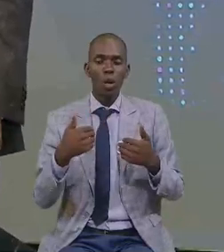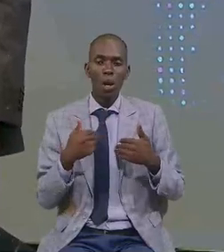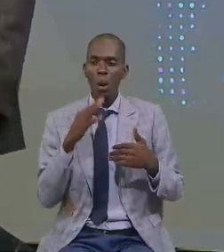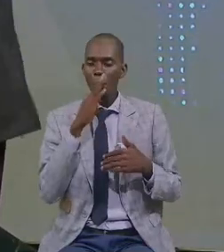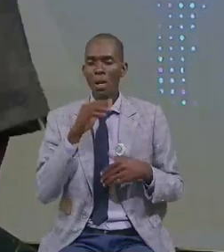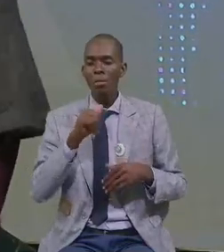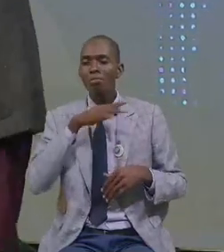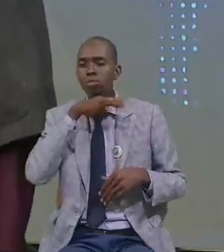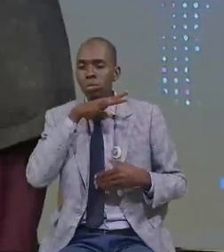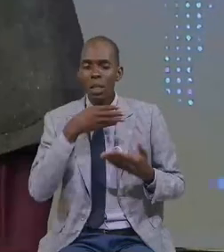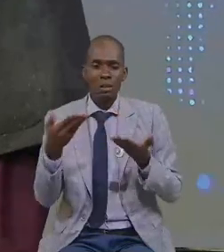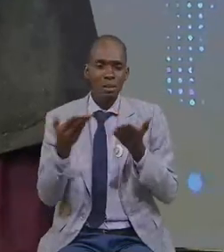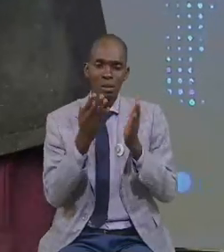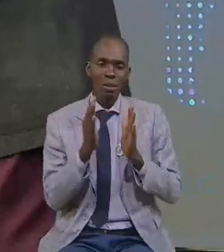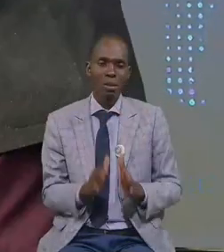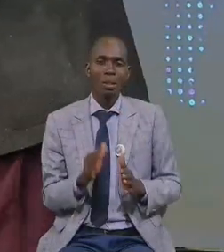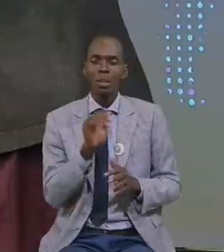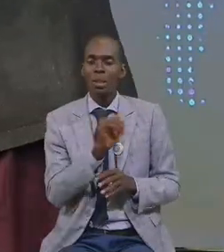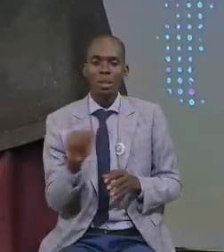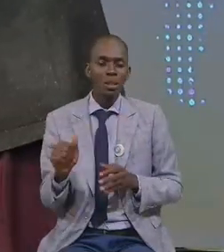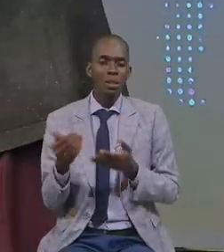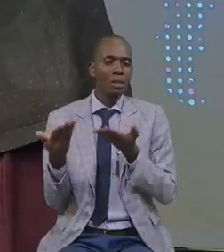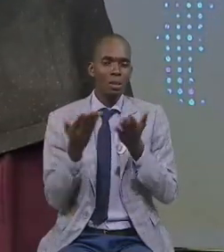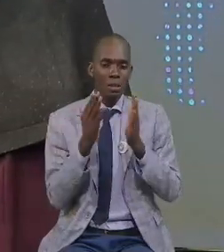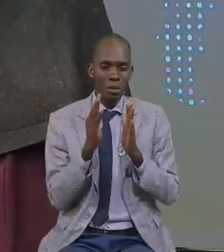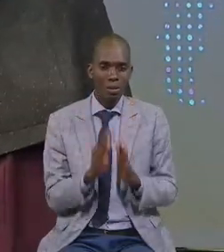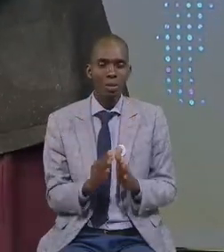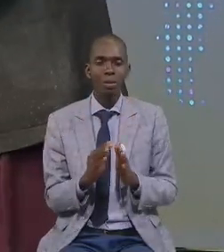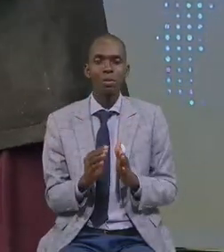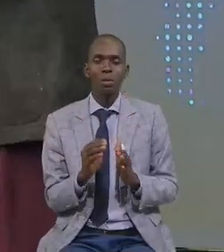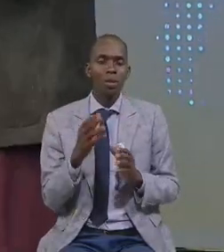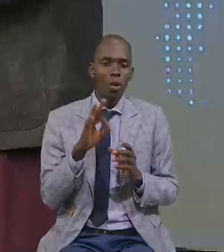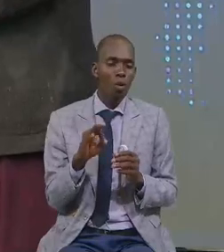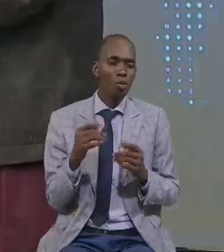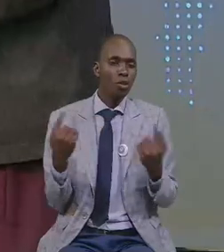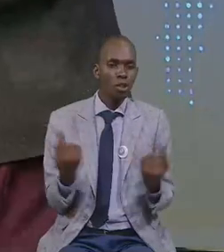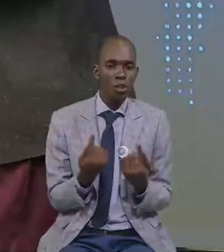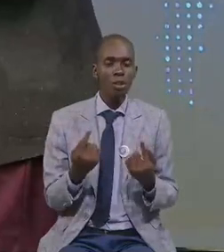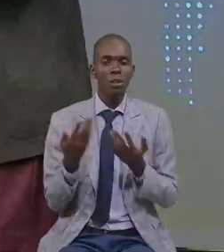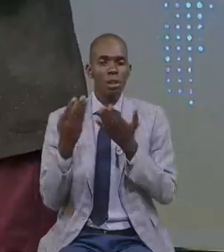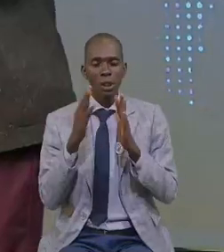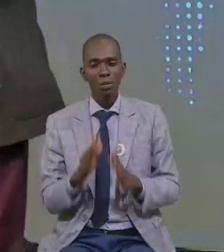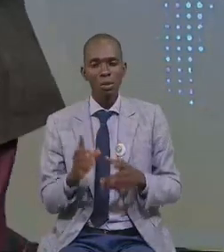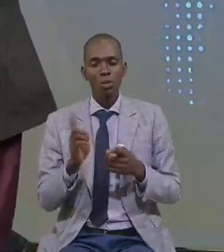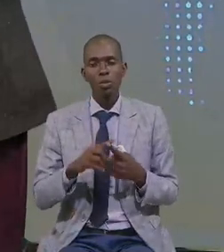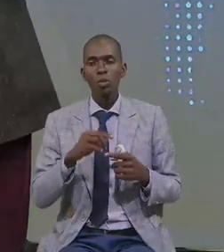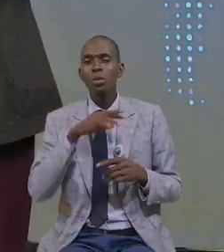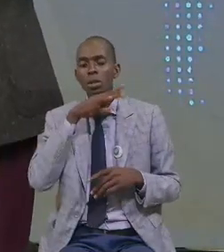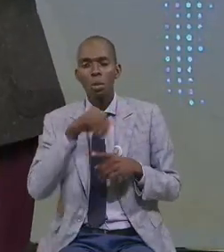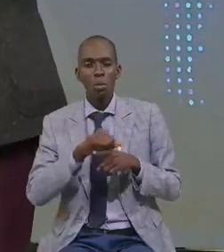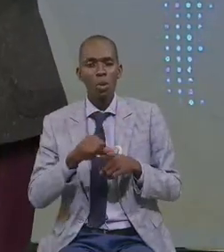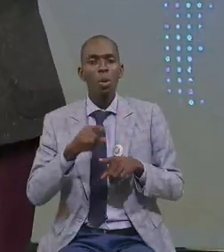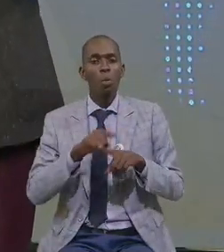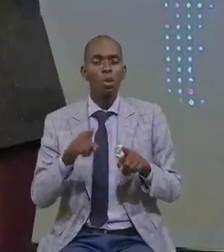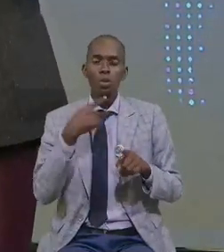esclave pollué, un esclave de péché, un esclave de corruption, mais tu n'apportes pas la corruption avec toi.